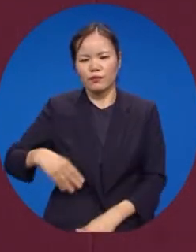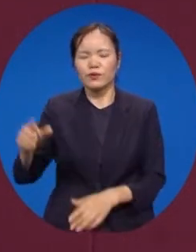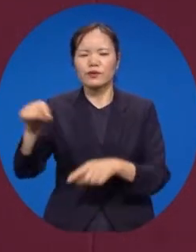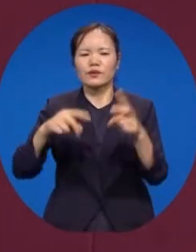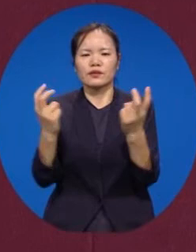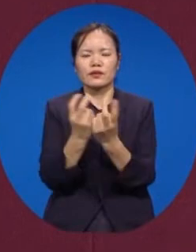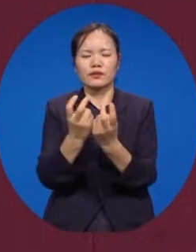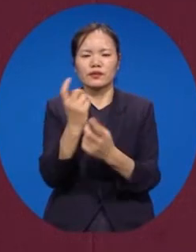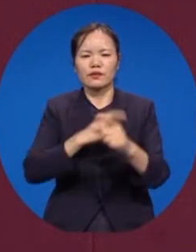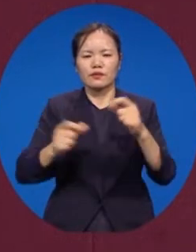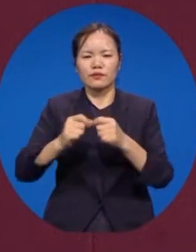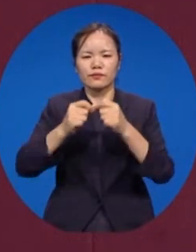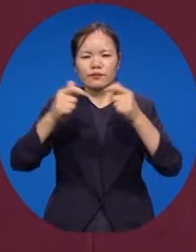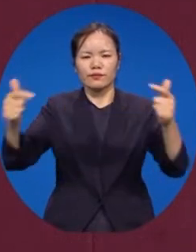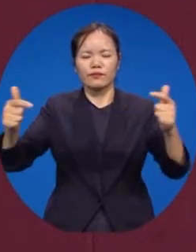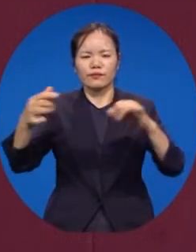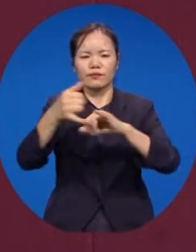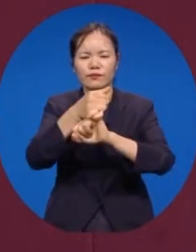더욱 확대하겠습니다.